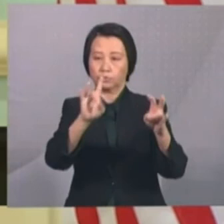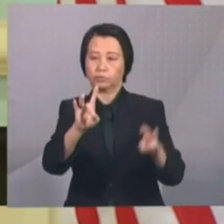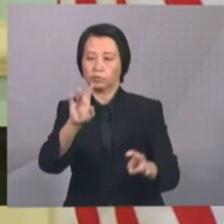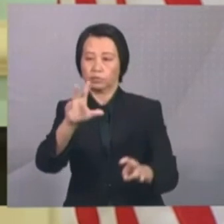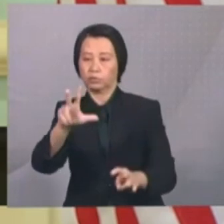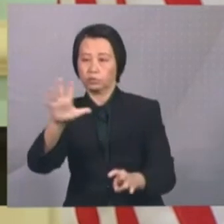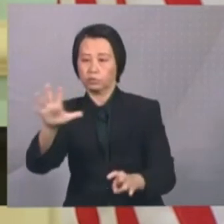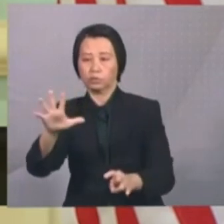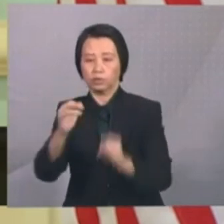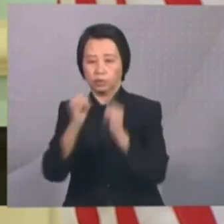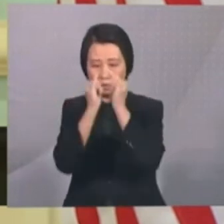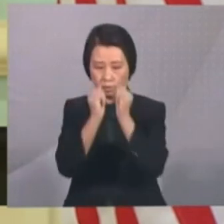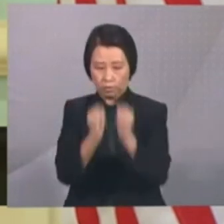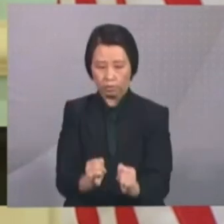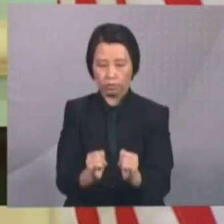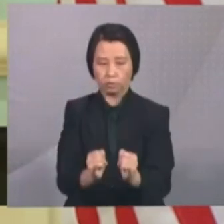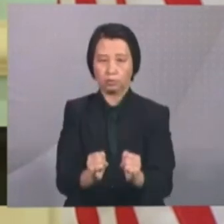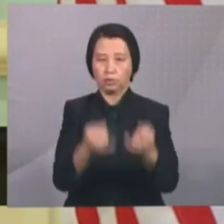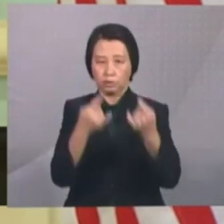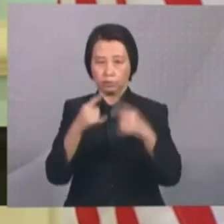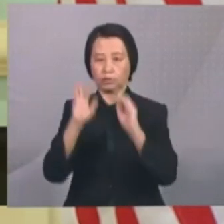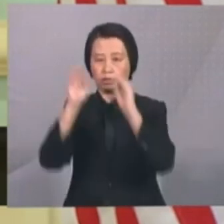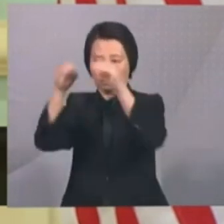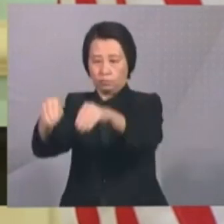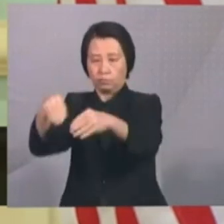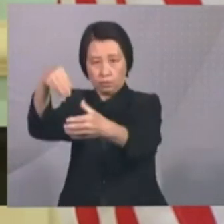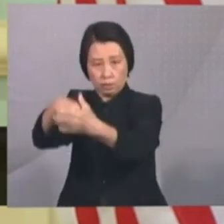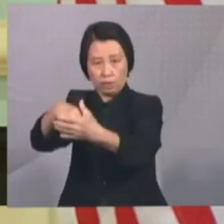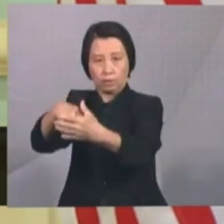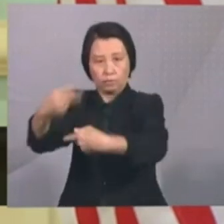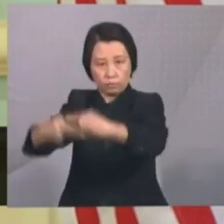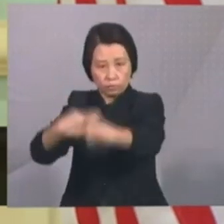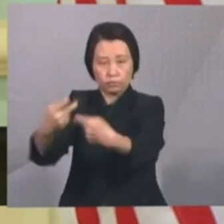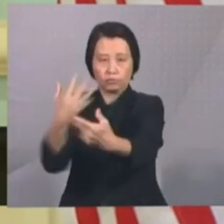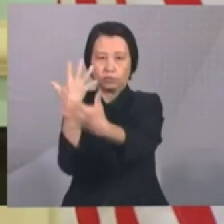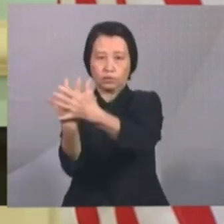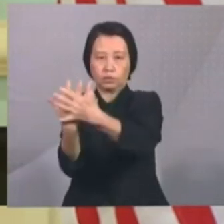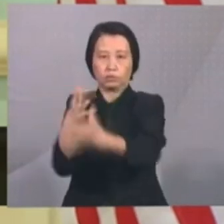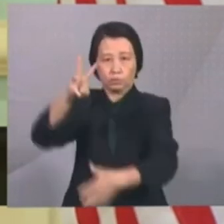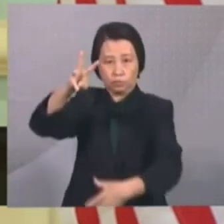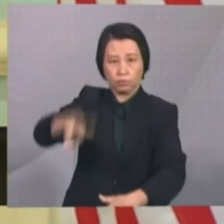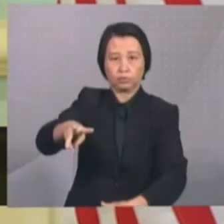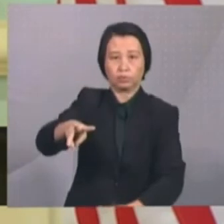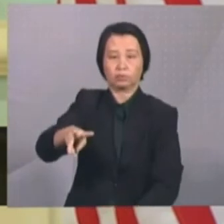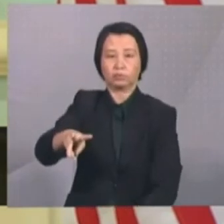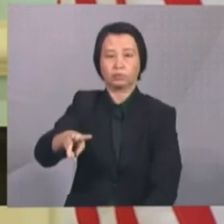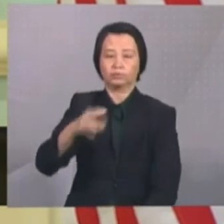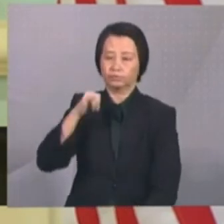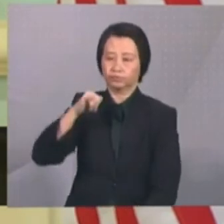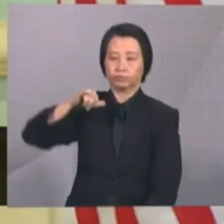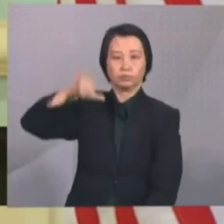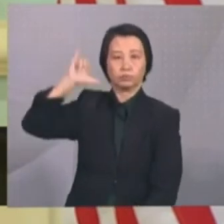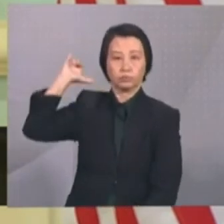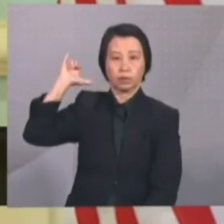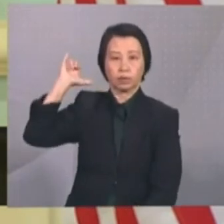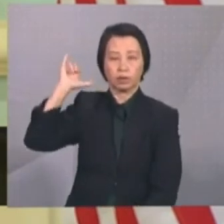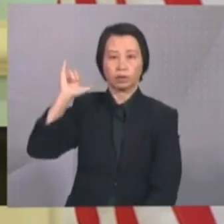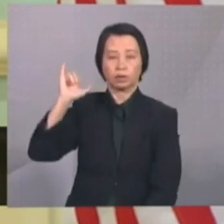17830 5 individu sedang menjalani proses trentino wajib semalam